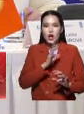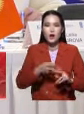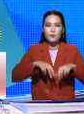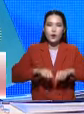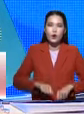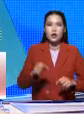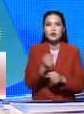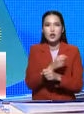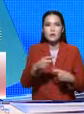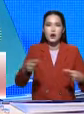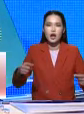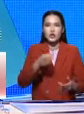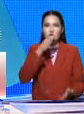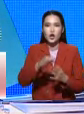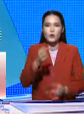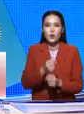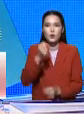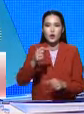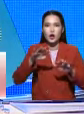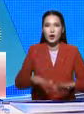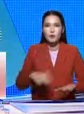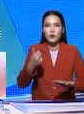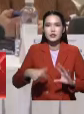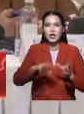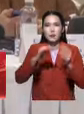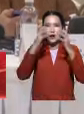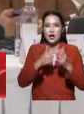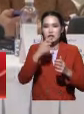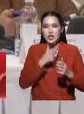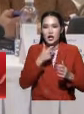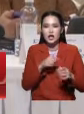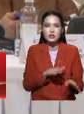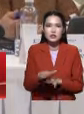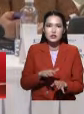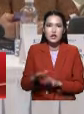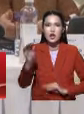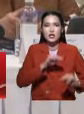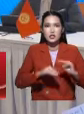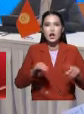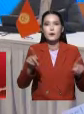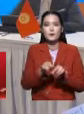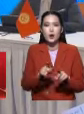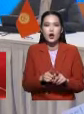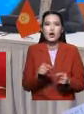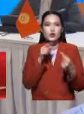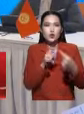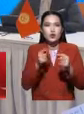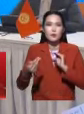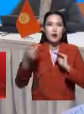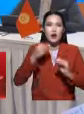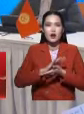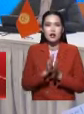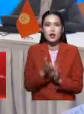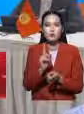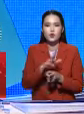үшін жауапкершілік күшейді. Біз өтініш беру тәртібінен анықтау тәртібіне көштік. Оның салдарымен ғана емес, себебімен күресіп алдын алуымыз керек.